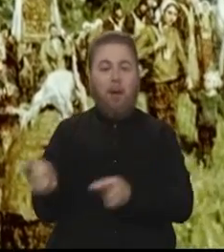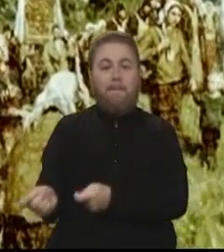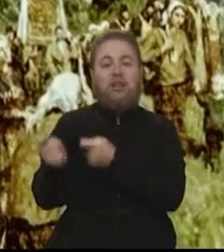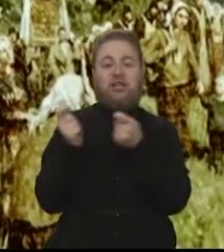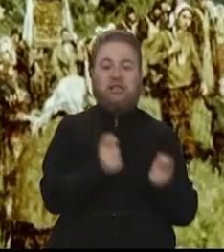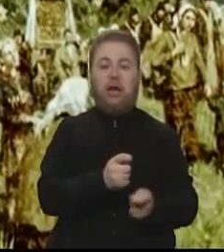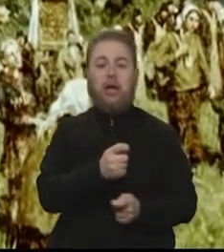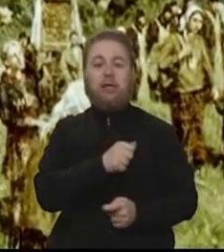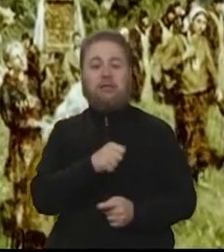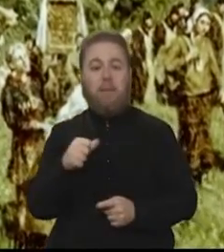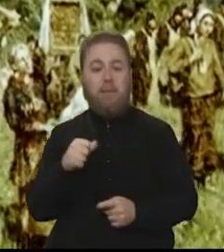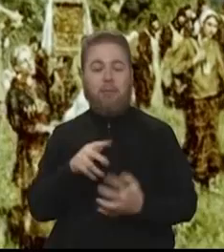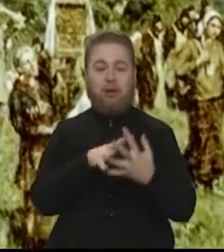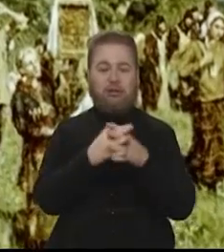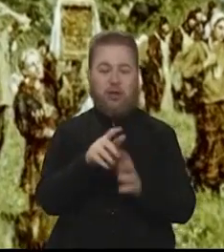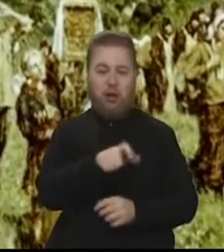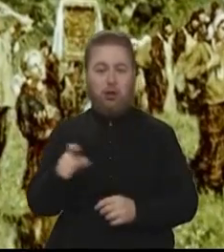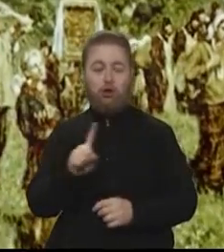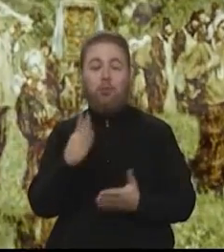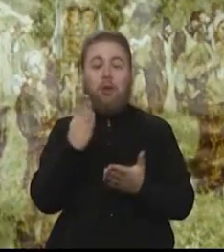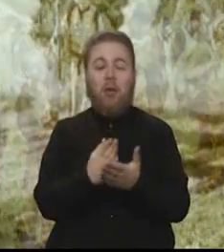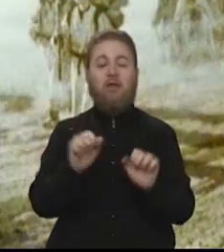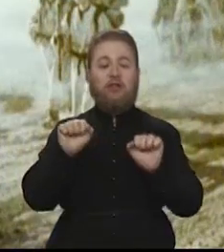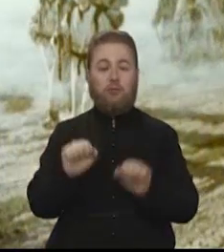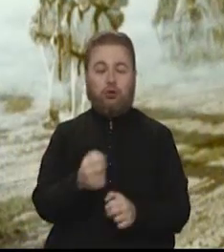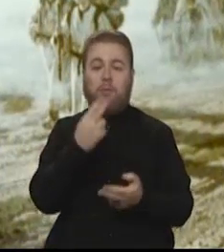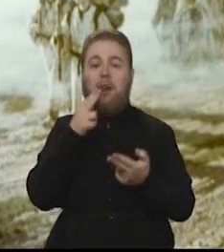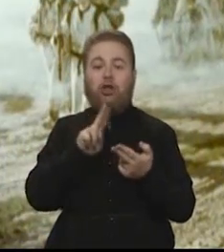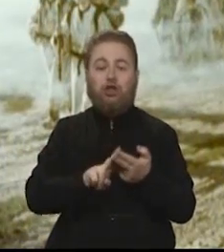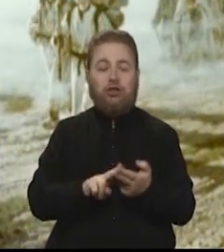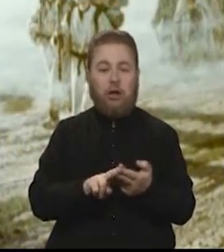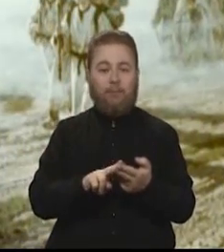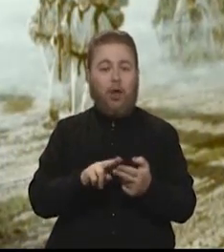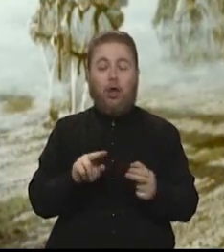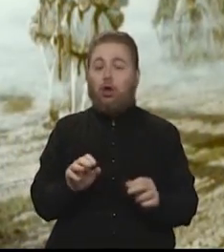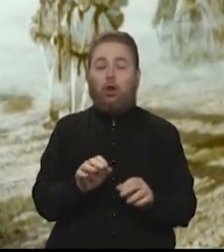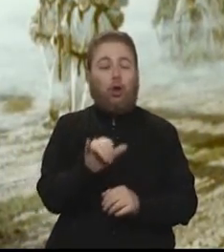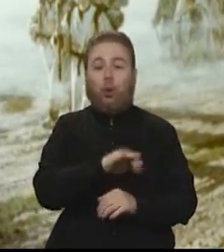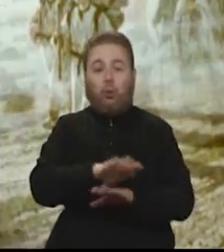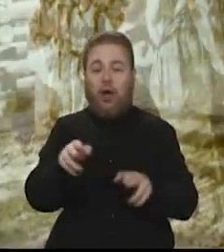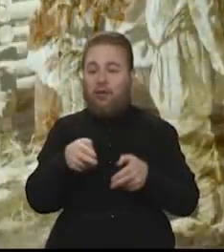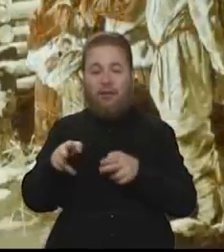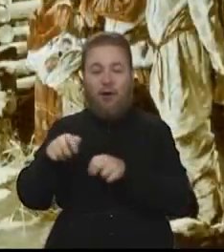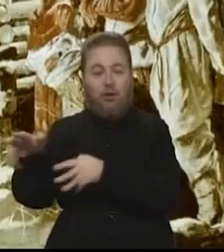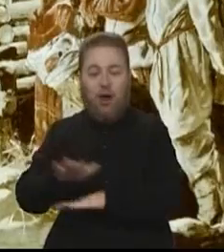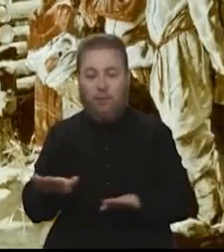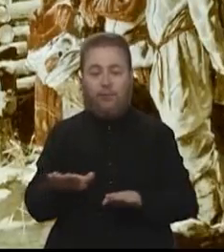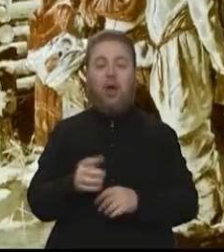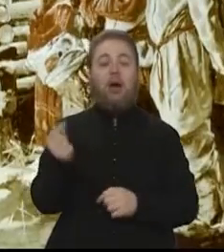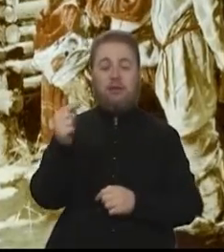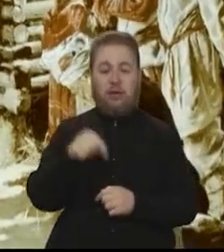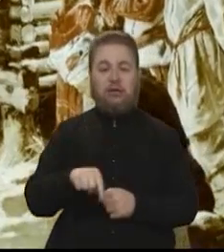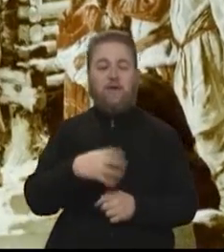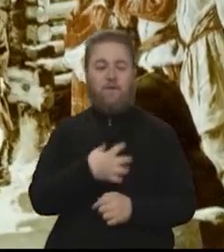самим крестьянам, чтобы они имели возможность прикоснуться, приложиться, не ходя никуда, ни в Вятку, никуда. А здесь еще играла роль,